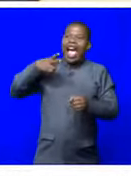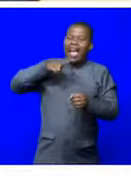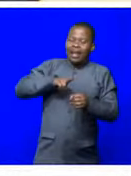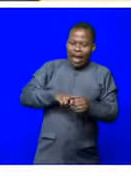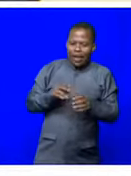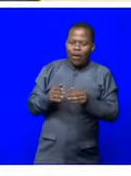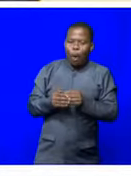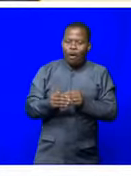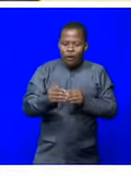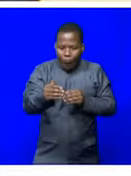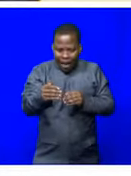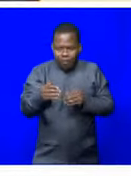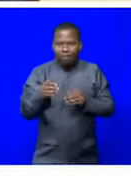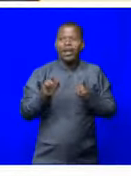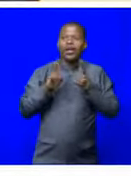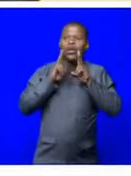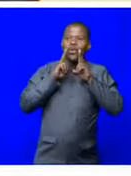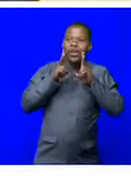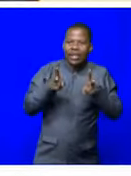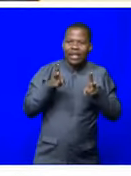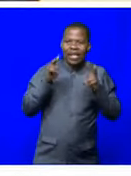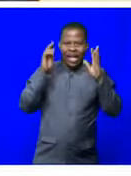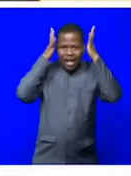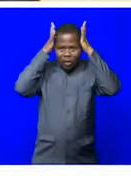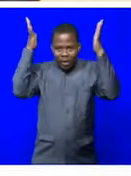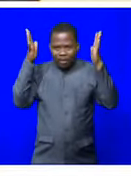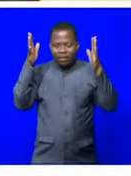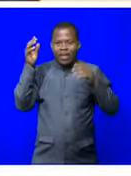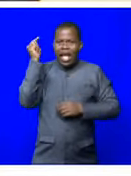nasekatindatindile emsebenzini kusovakasha tobona livela kangwane